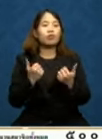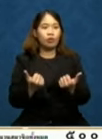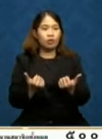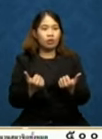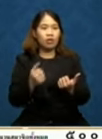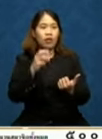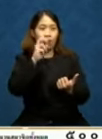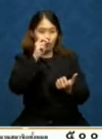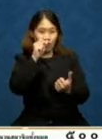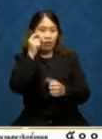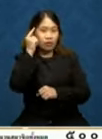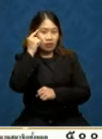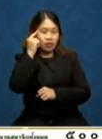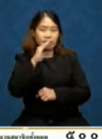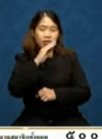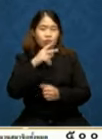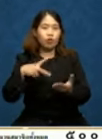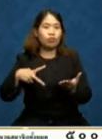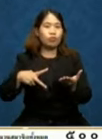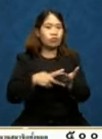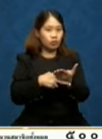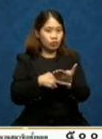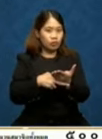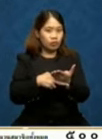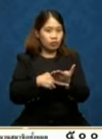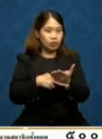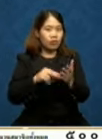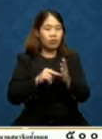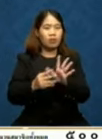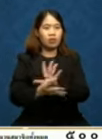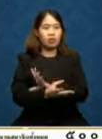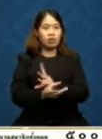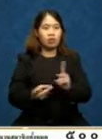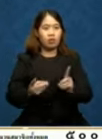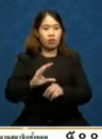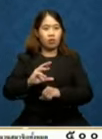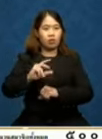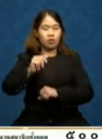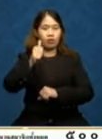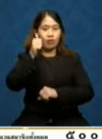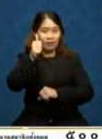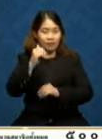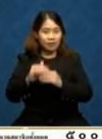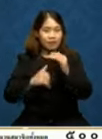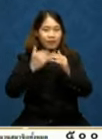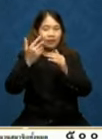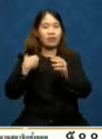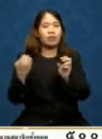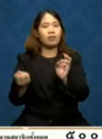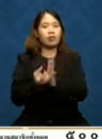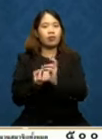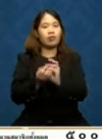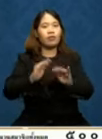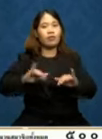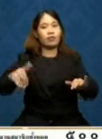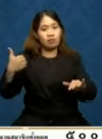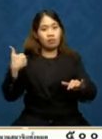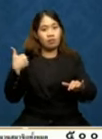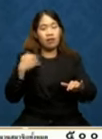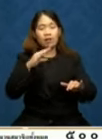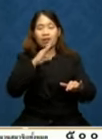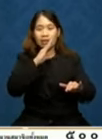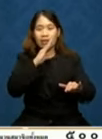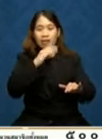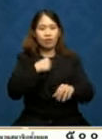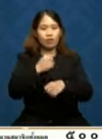ตอนครับก็ยังไม่สายครับที่ทำให้สังคมเราน่าอยู่ขึ้นครับผลกระทบจากความรุนแรงในเด็กมีมากนะครับยิ่งถ้าเป็นช่วง